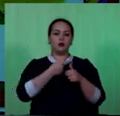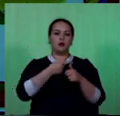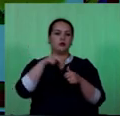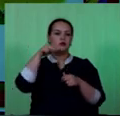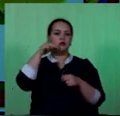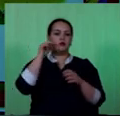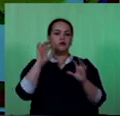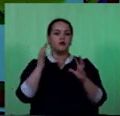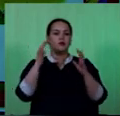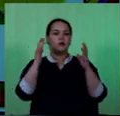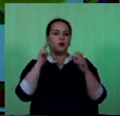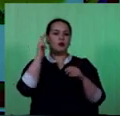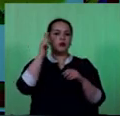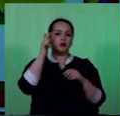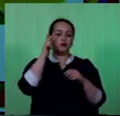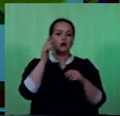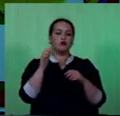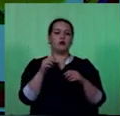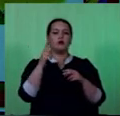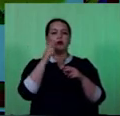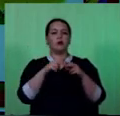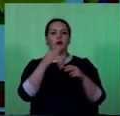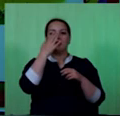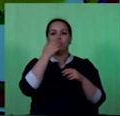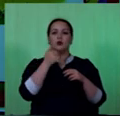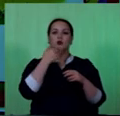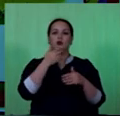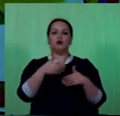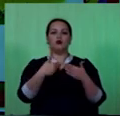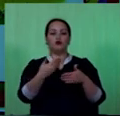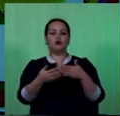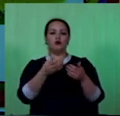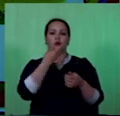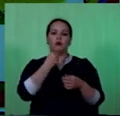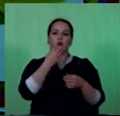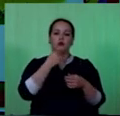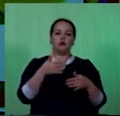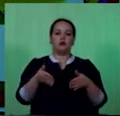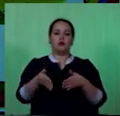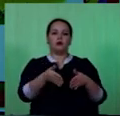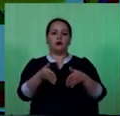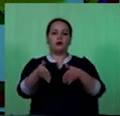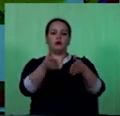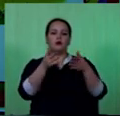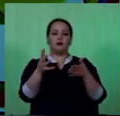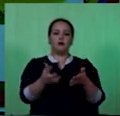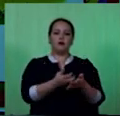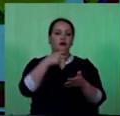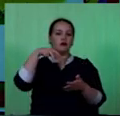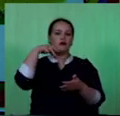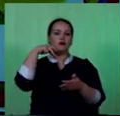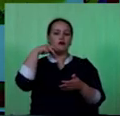ясный полдень на исходе лета шёл старик дорогой полевой вырыл вишню